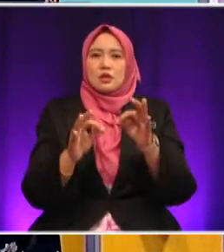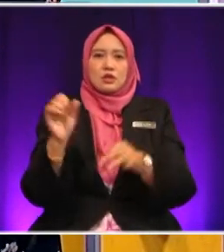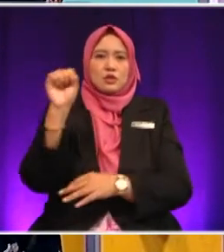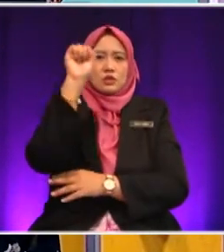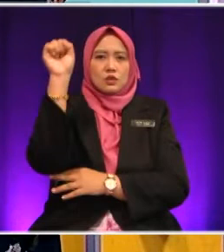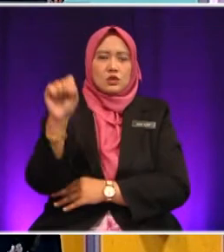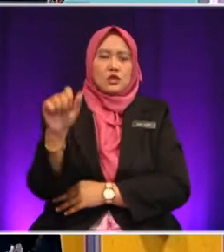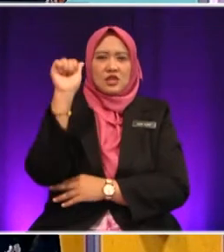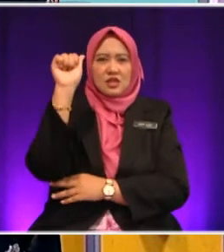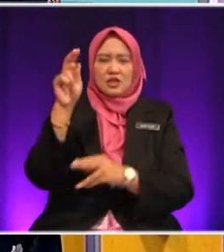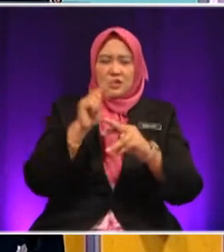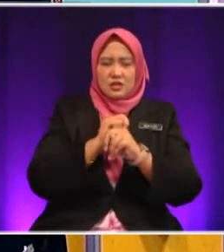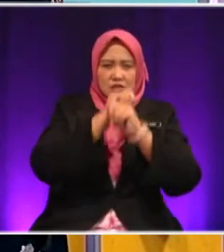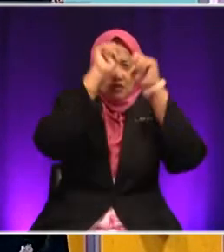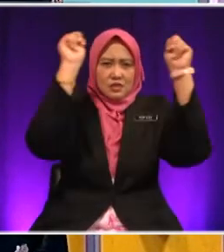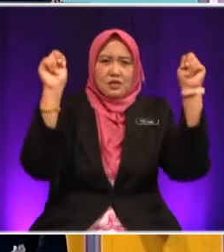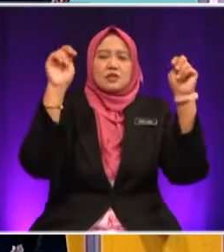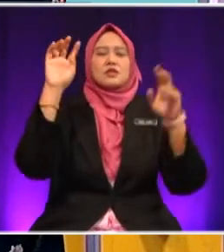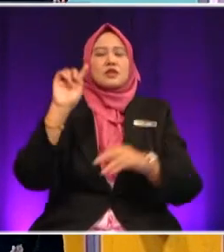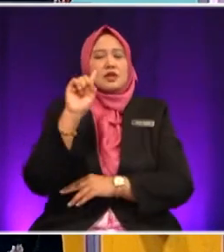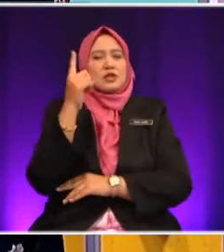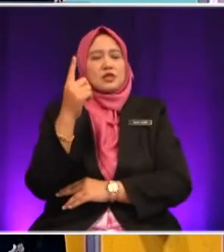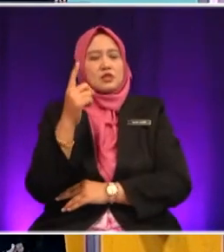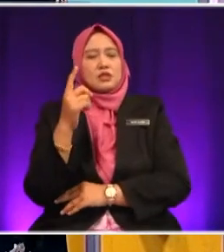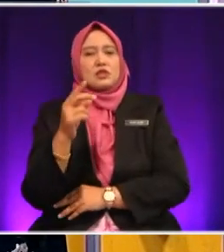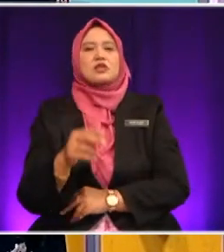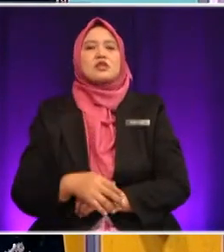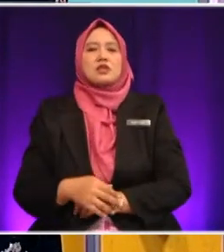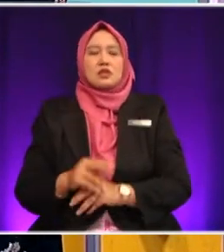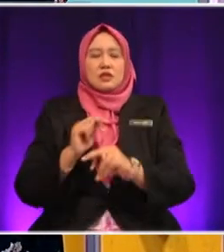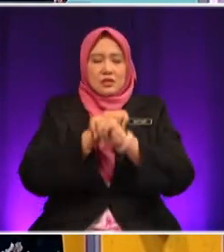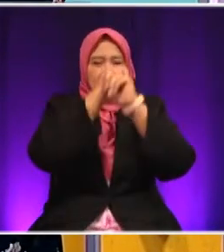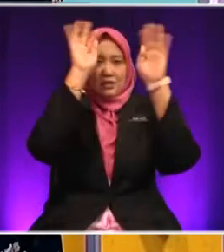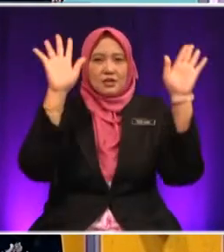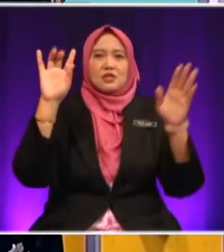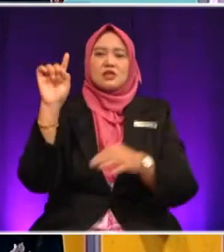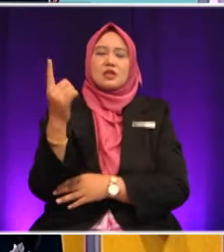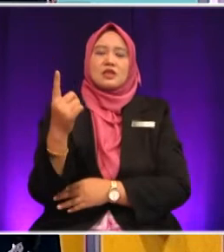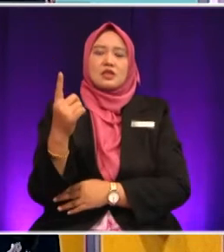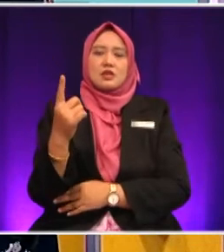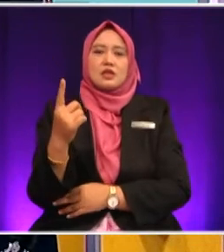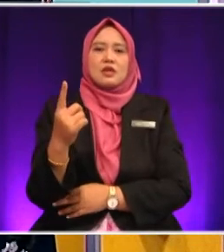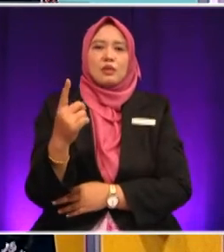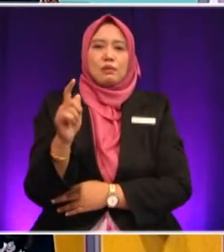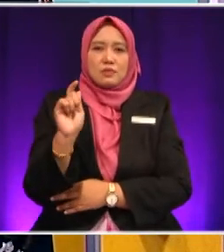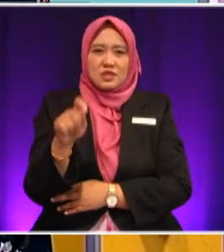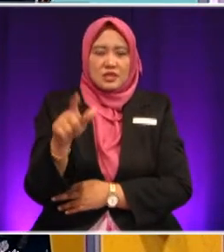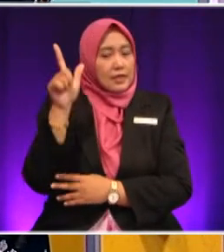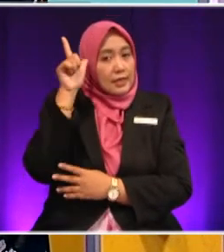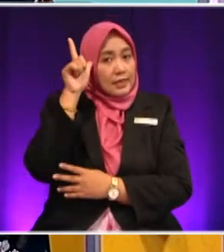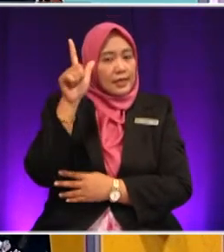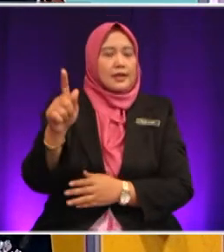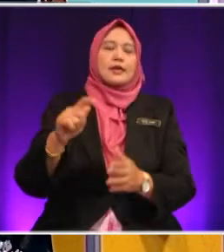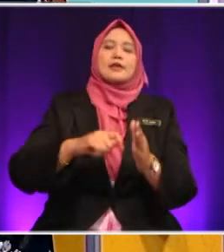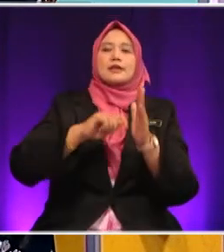yang bagian ingat tekannya tekan bolehlah nggak jawab kan Tapi kayaknya hati-hati dengan kata kunci perbedaan antara kata kunci etika jenazah